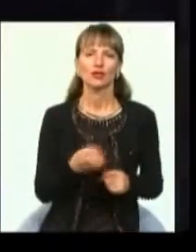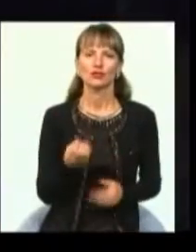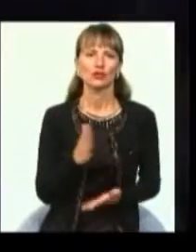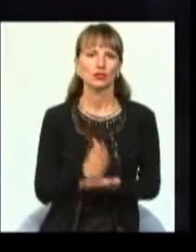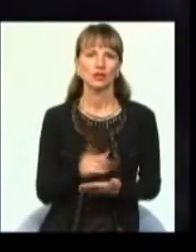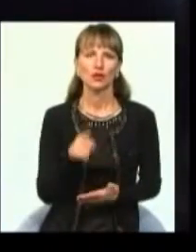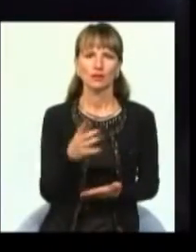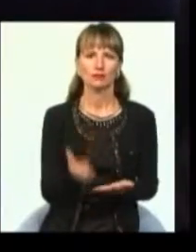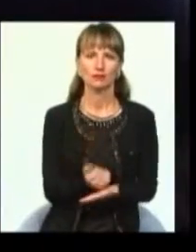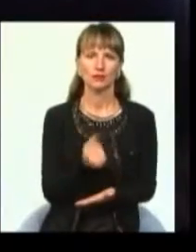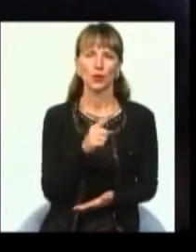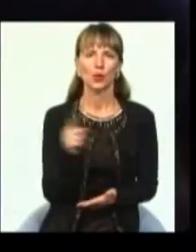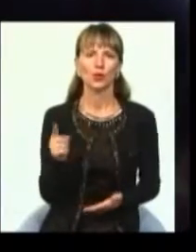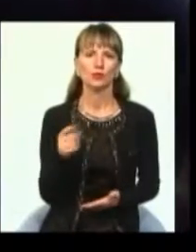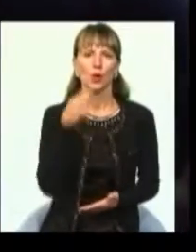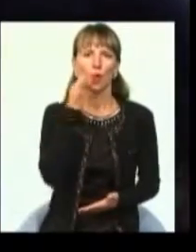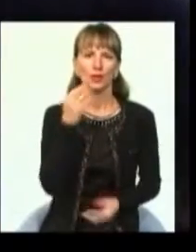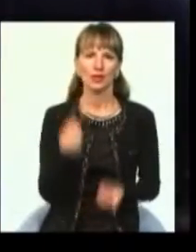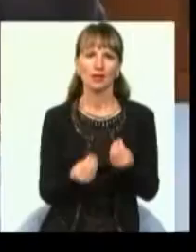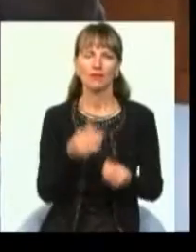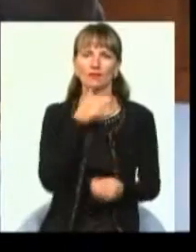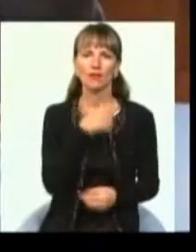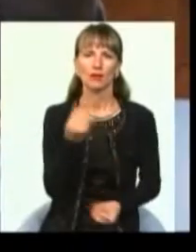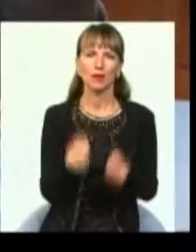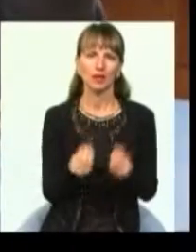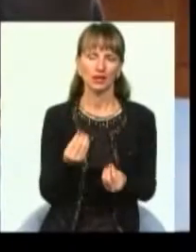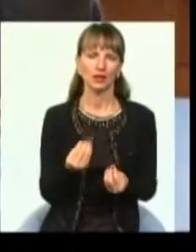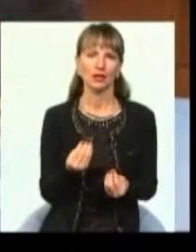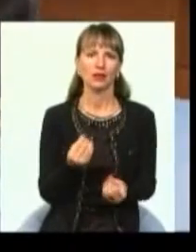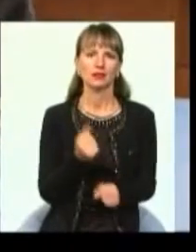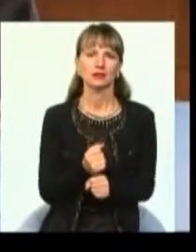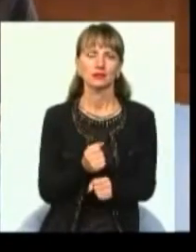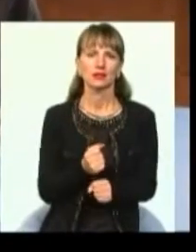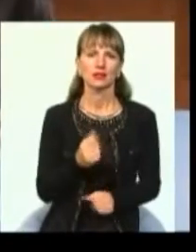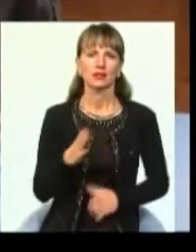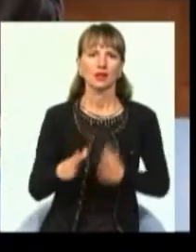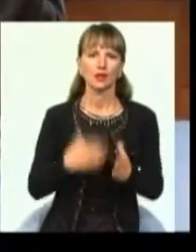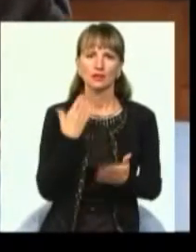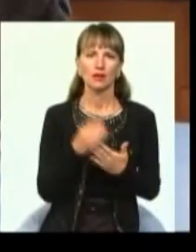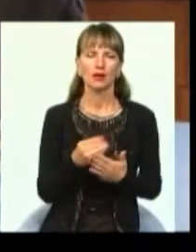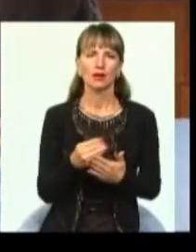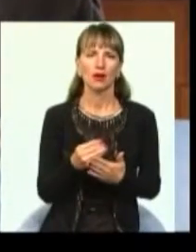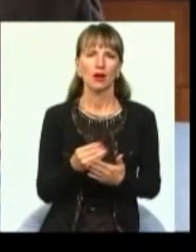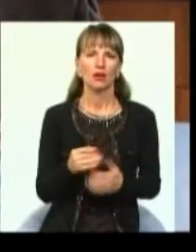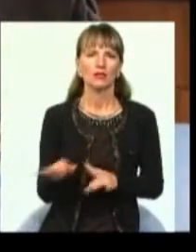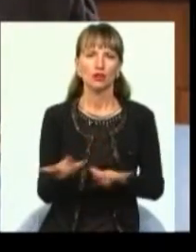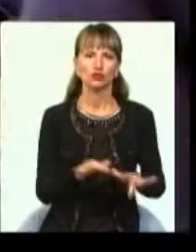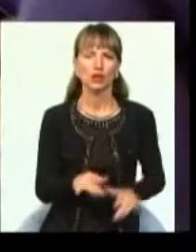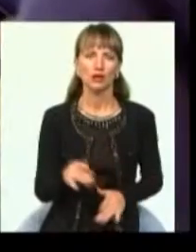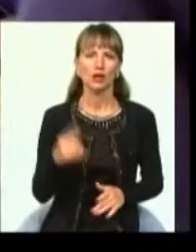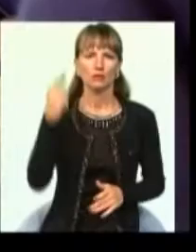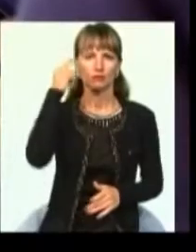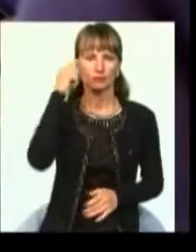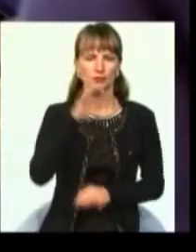що ви переможете. Кожен досвідчений гравець під час гри відпрацьовує свою тактику та стратегію. А ці набуті навички логічного мислення